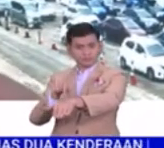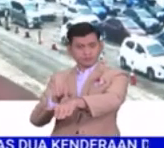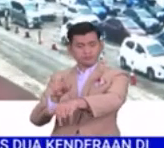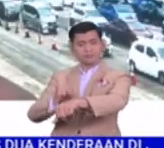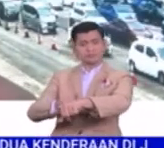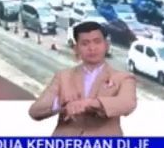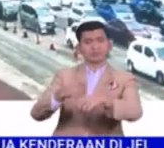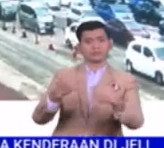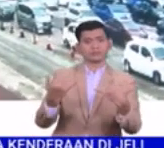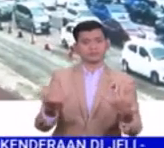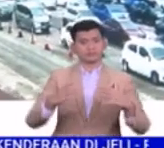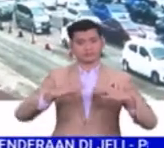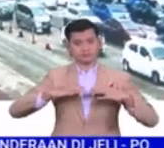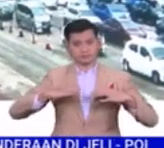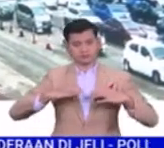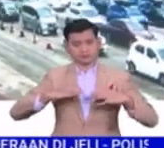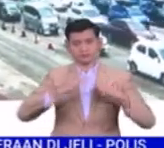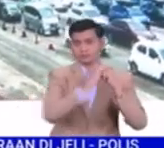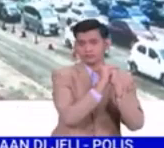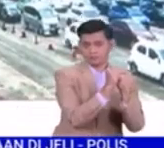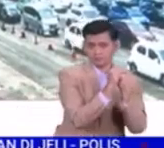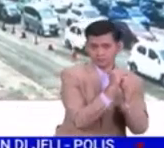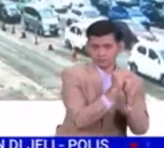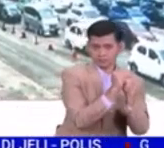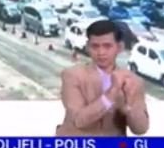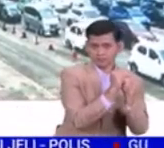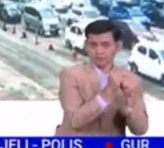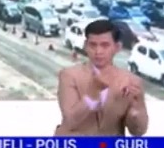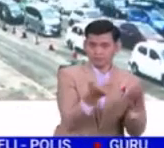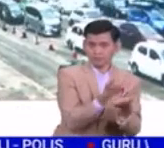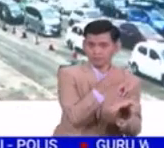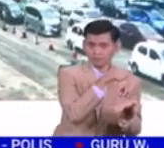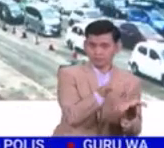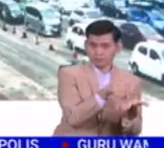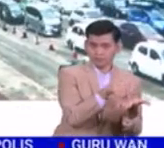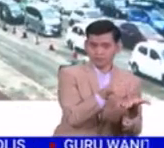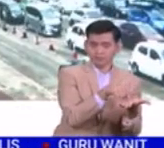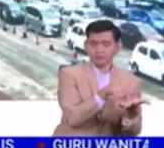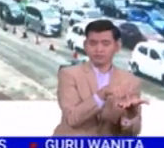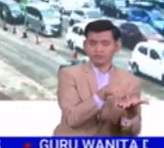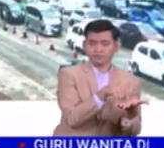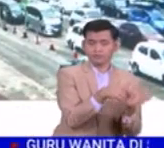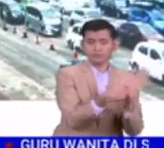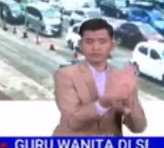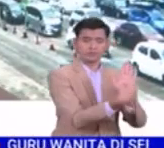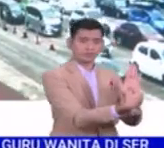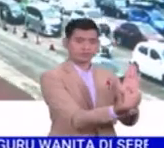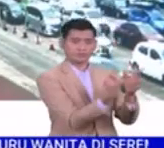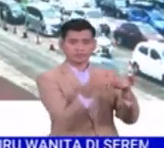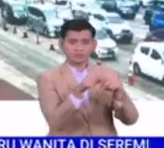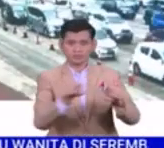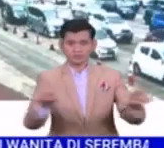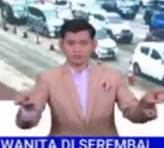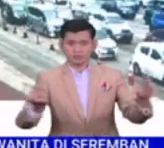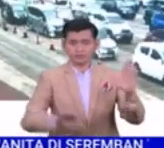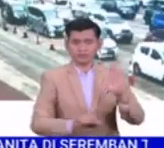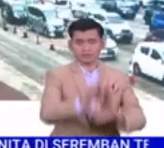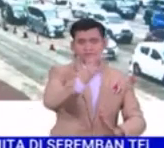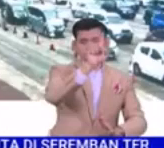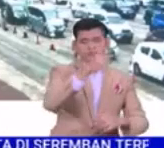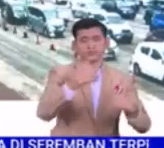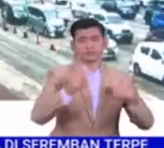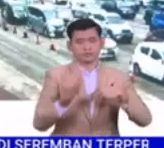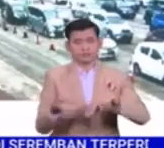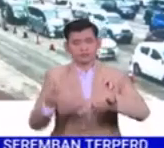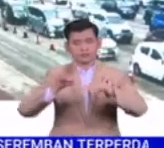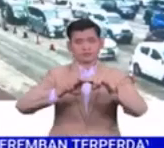semasa cuti perayaan Chinese New Year baru-baru ini, dia telah menunjukkan perbezaan yang tinggi dan peningkatan